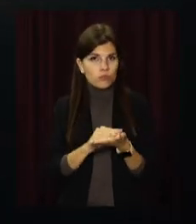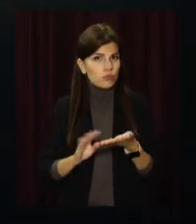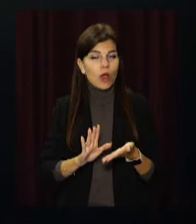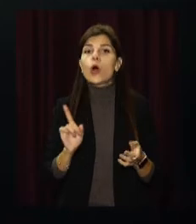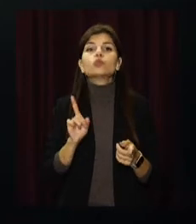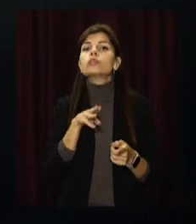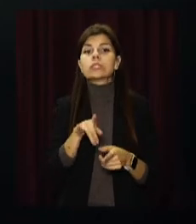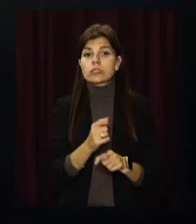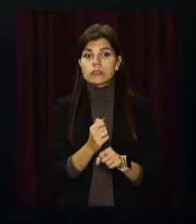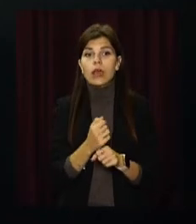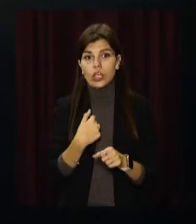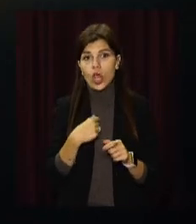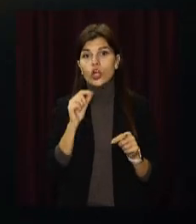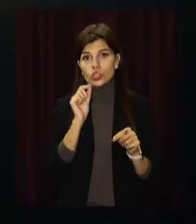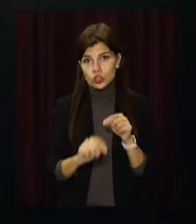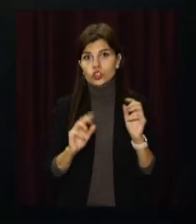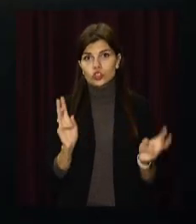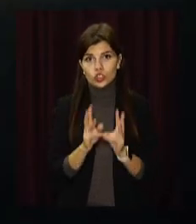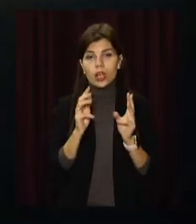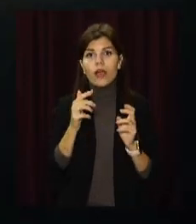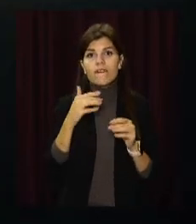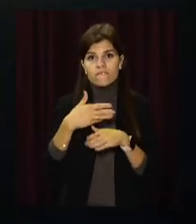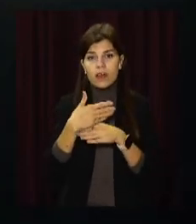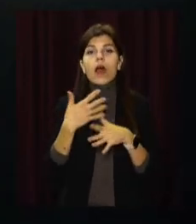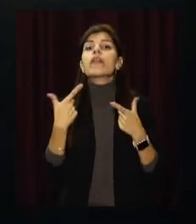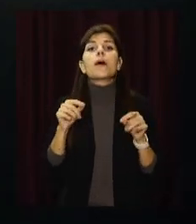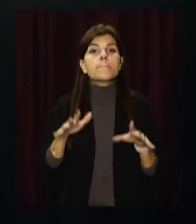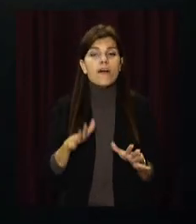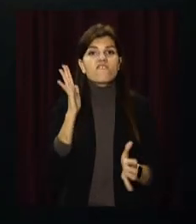сделала? Сожгла флаг. Где? В парке.